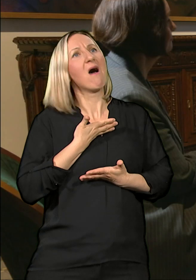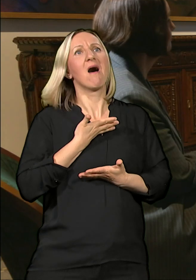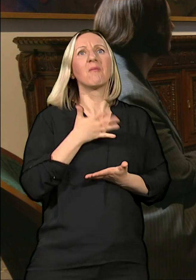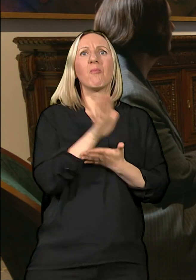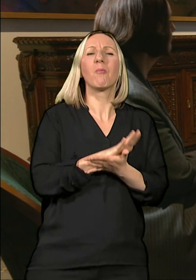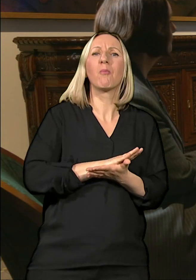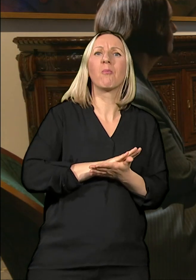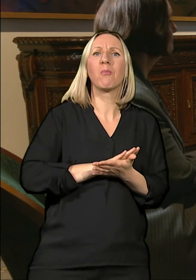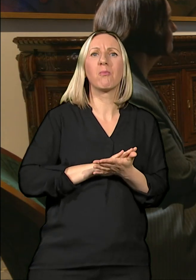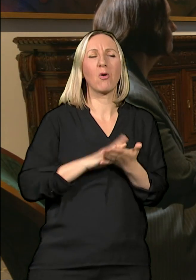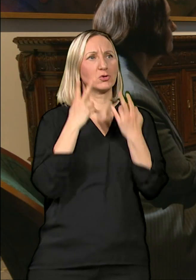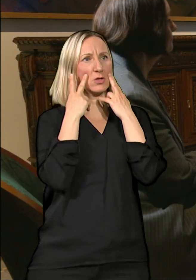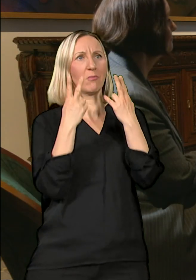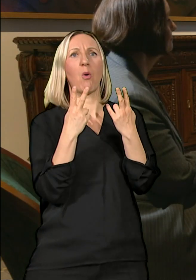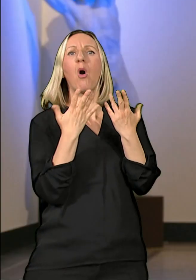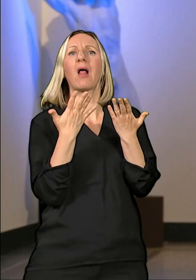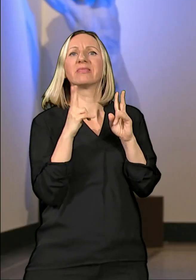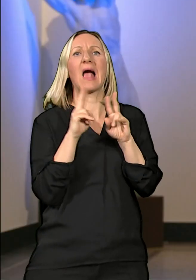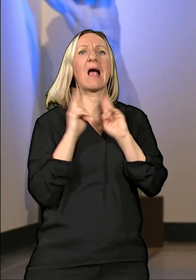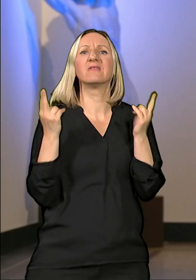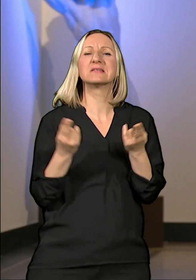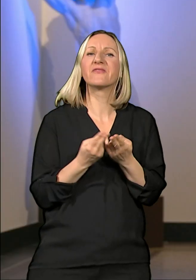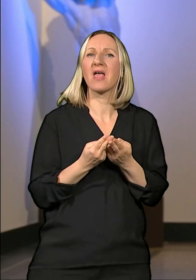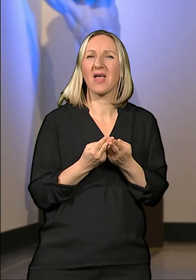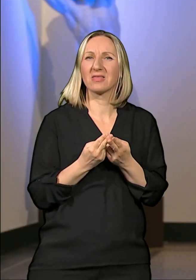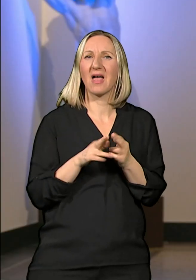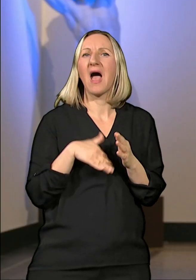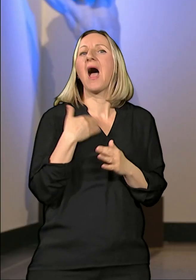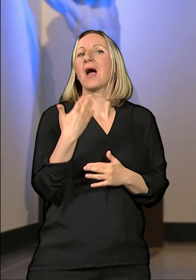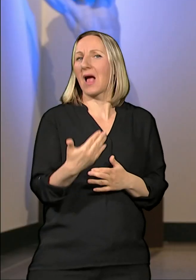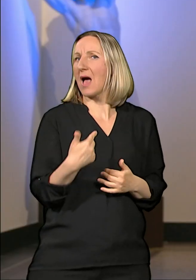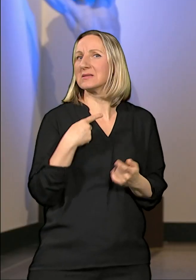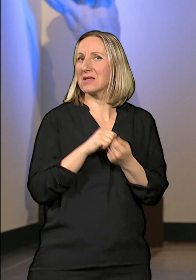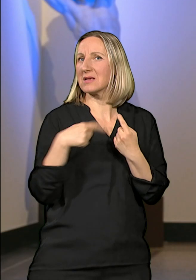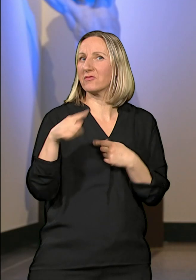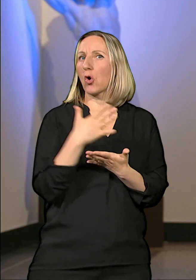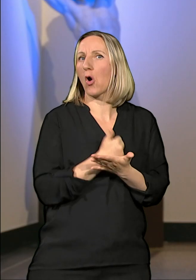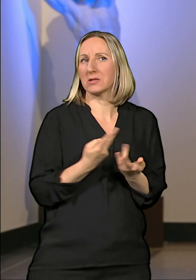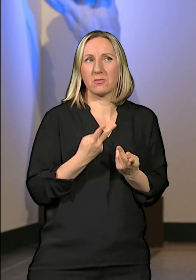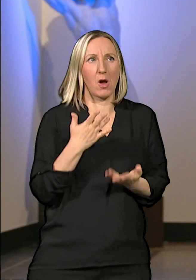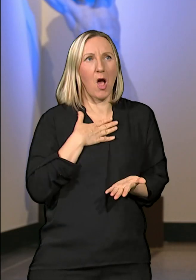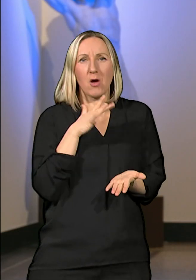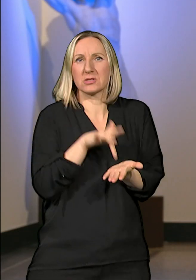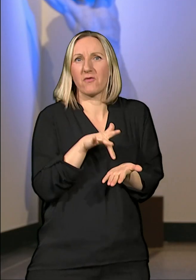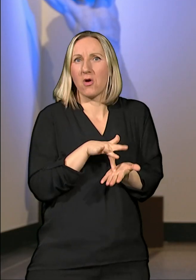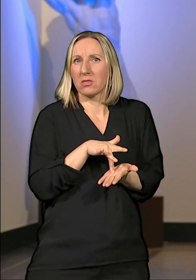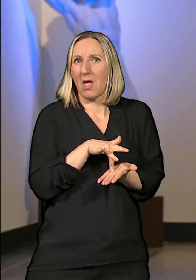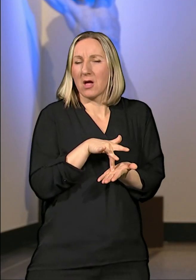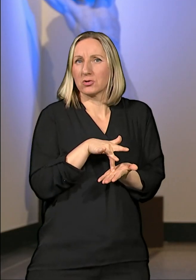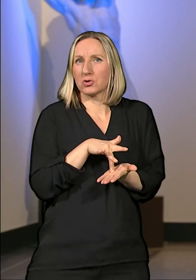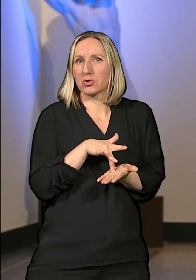početni pogled na svet koji on kasnije koristi kao svoju polazišnu tačku, a nije ni